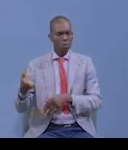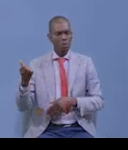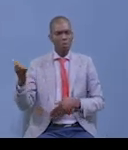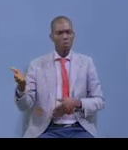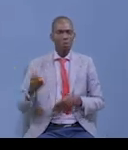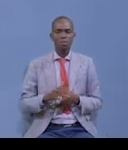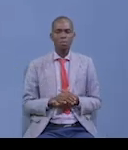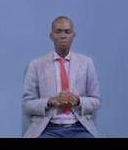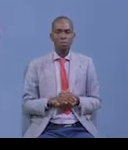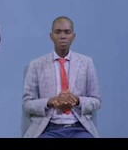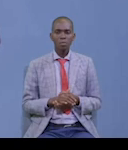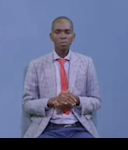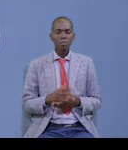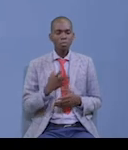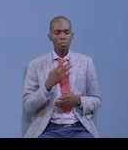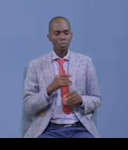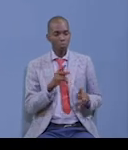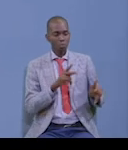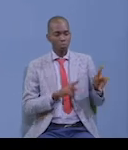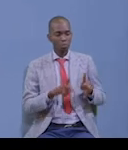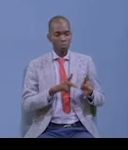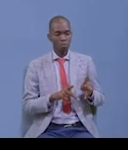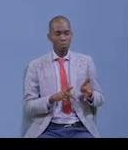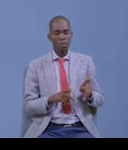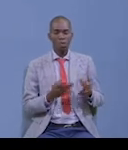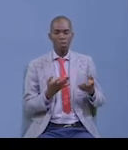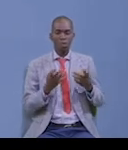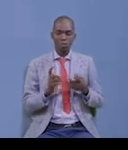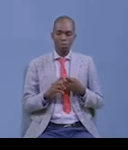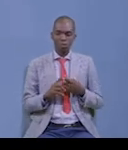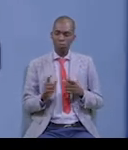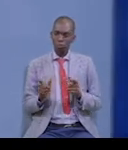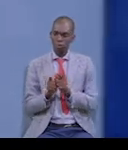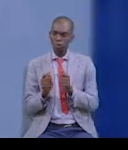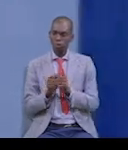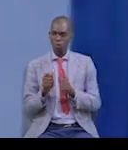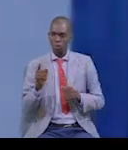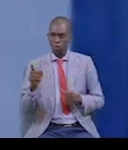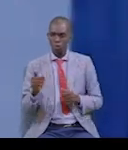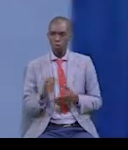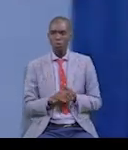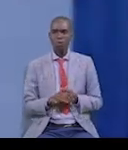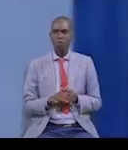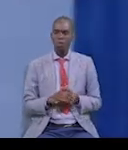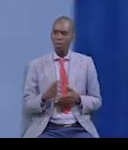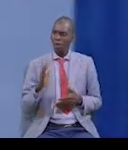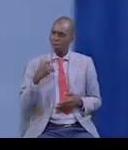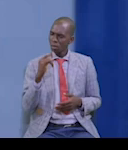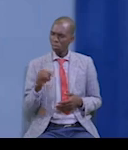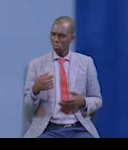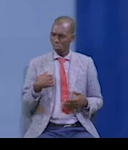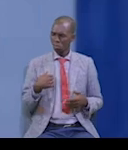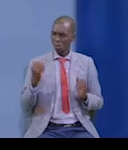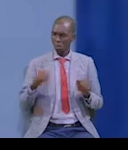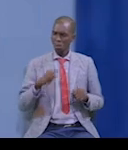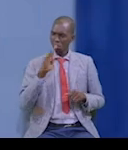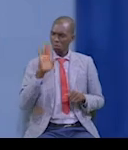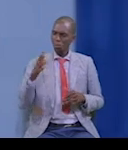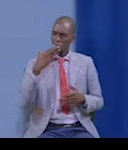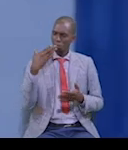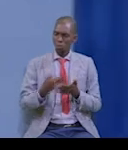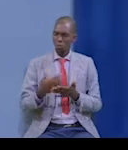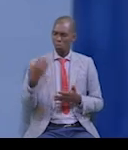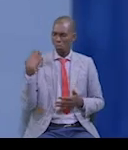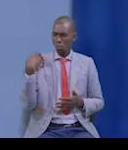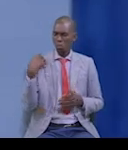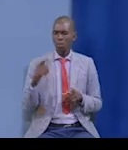చేస్తున్నాడు. And they try to come to you. మీ యొద్దకు వస్తారు అప్పుడు. And it's, I can be a good master too. ఇదిగో అతను కాదు కానీ నేను మంచి